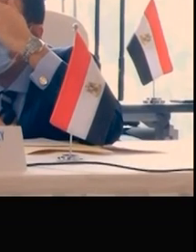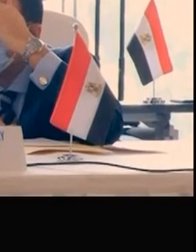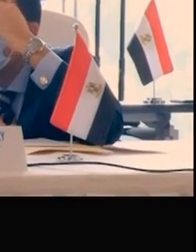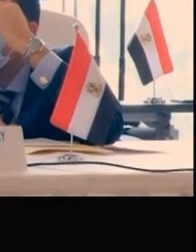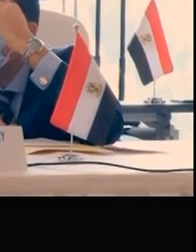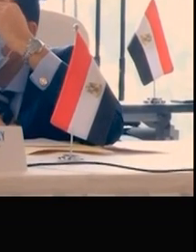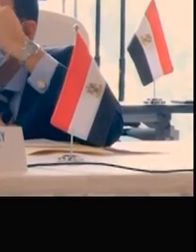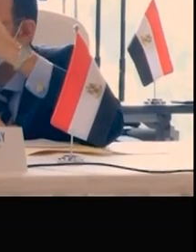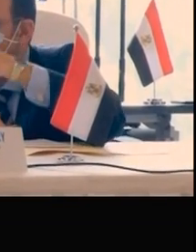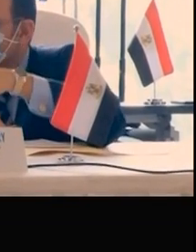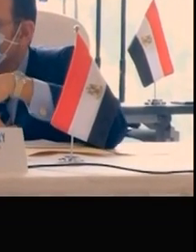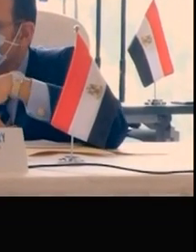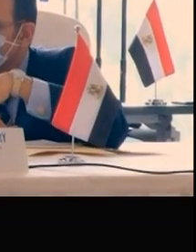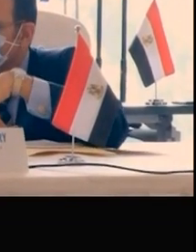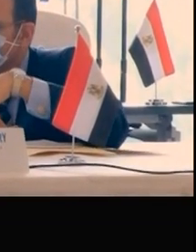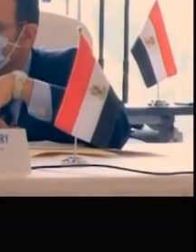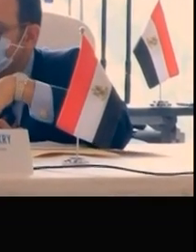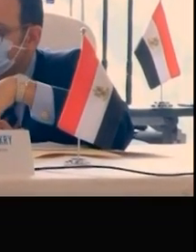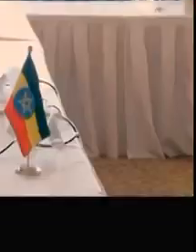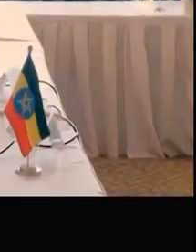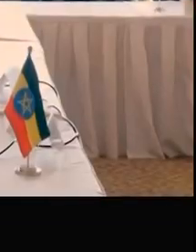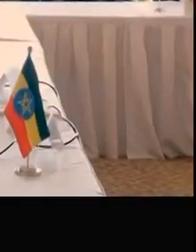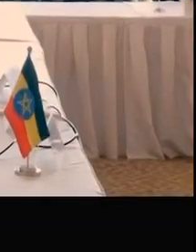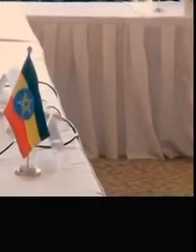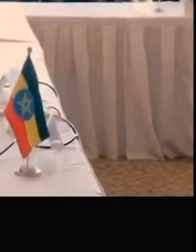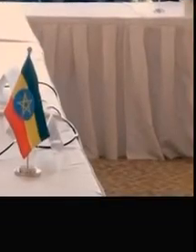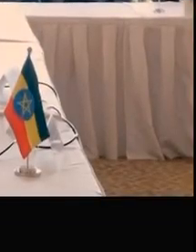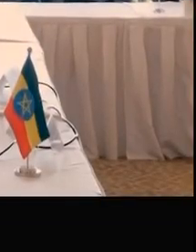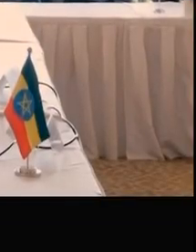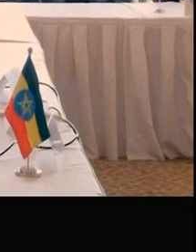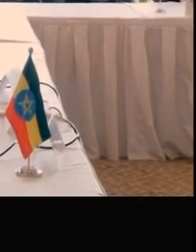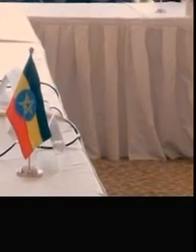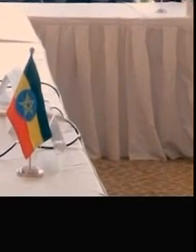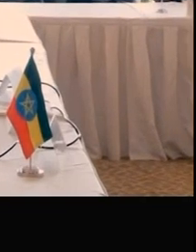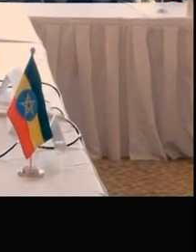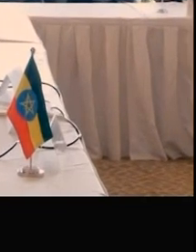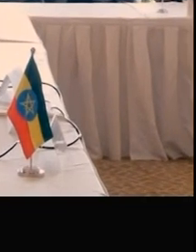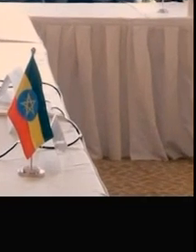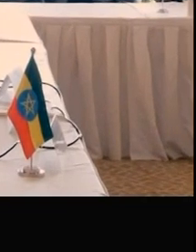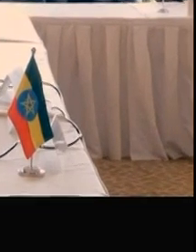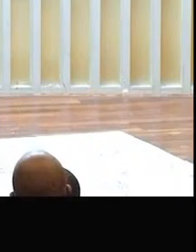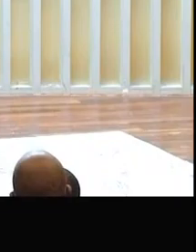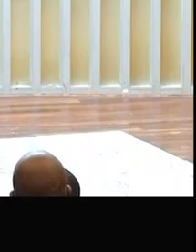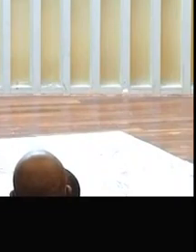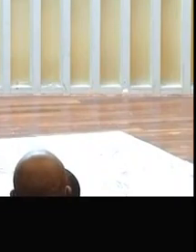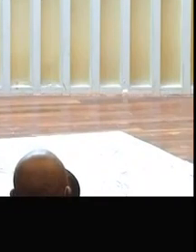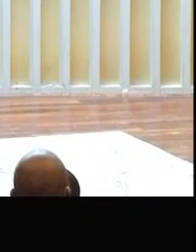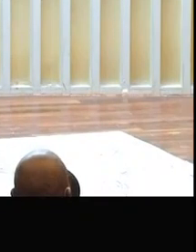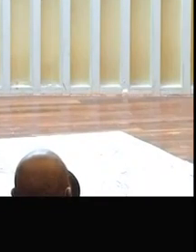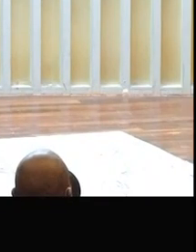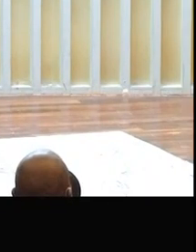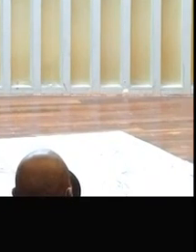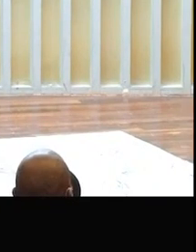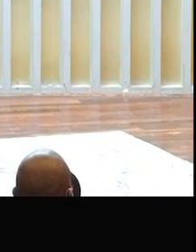barrage de la renaissance éthiopienne des négociations organisée à kinshasa sous le leadership du président de la république félix